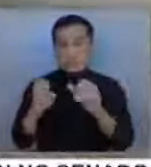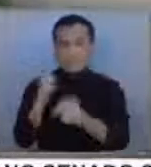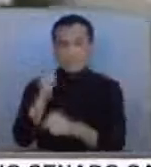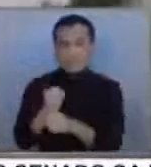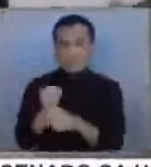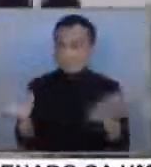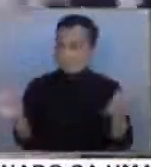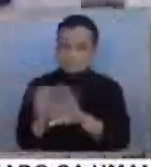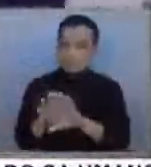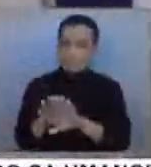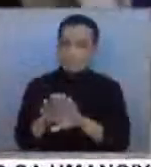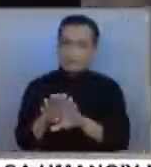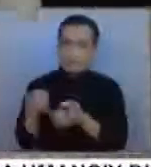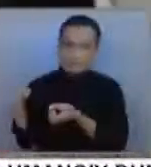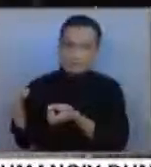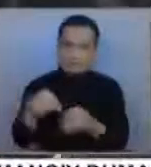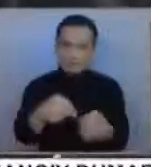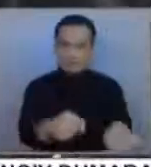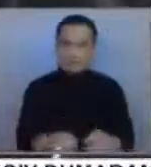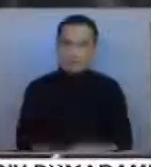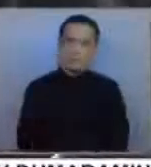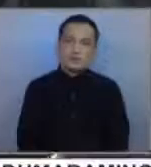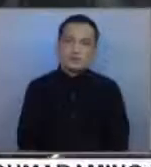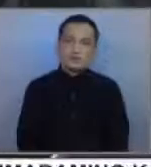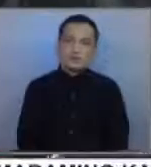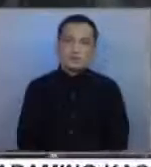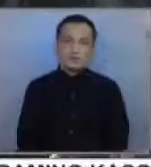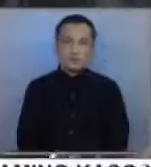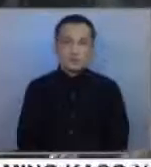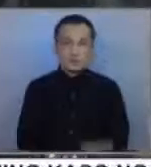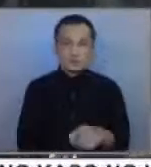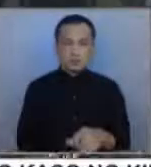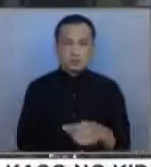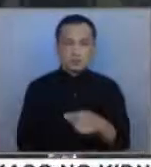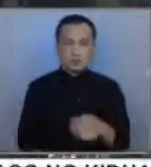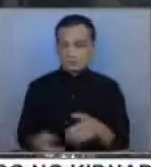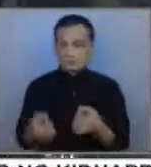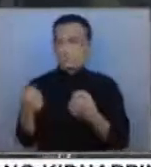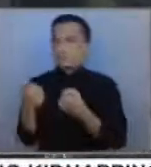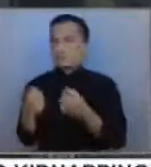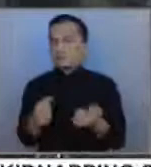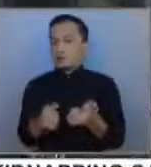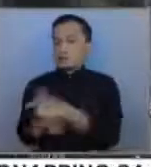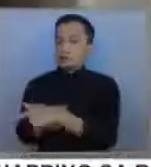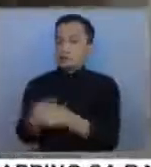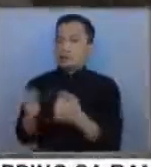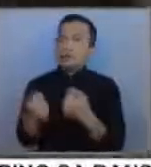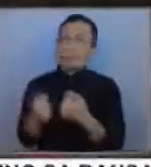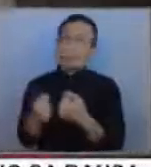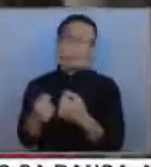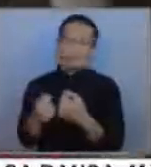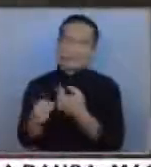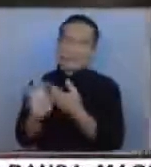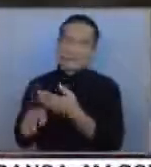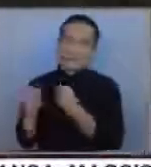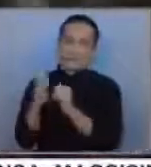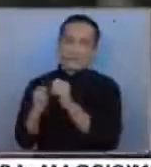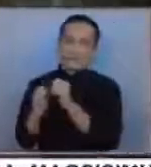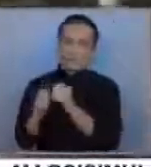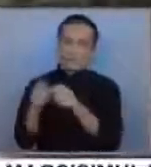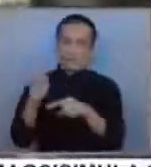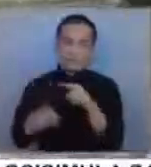ang nasabing kalsada sa Pasig City. Tuloy si Joseph, balik EDSA na muna dahil hindi na muna madadaanan ang